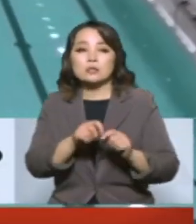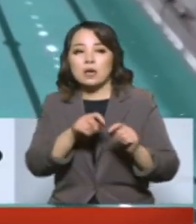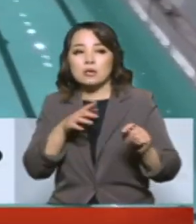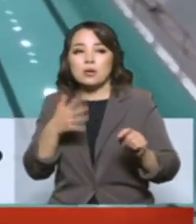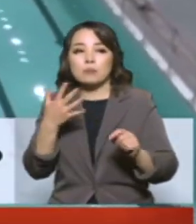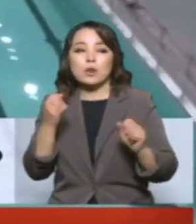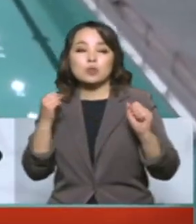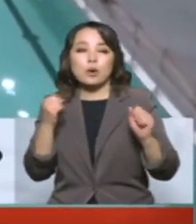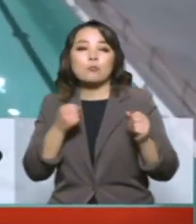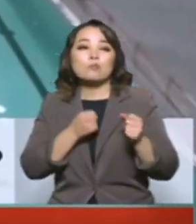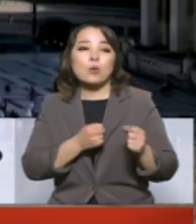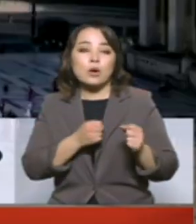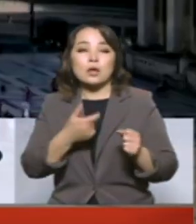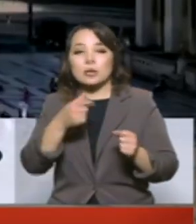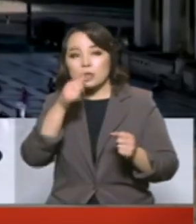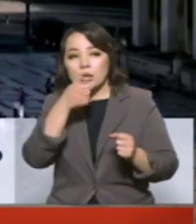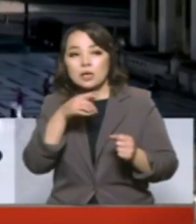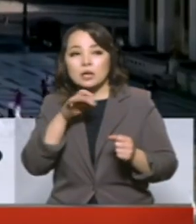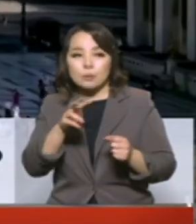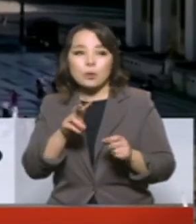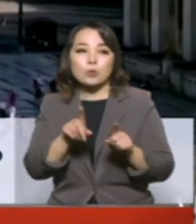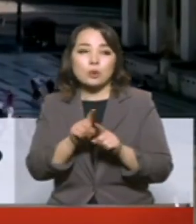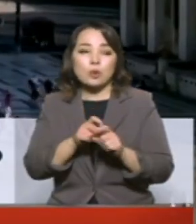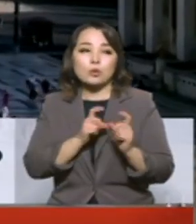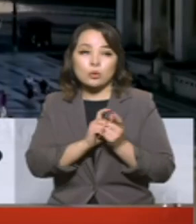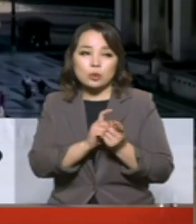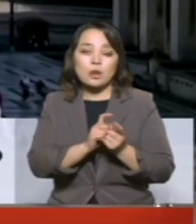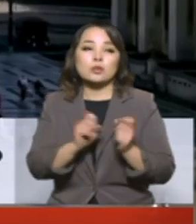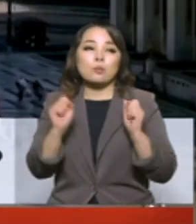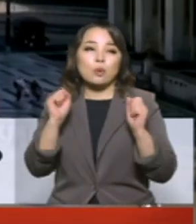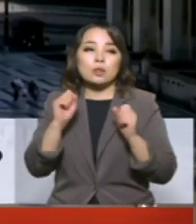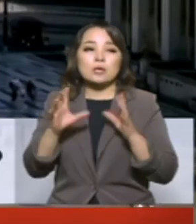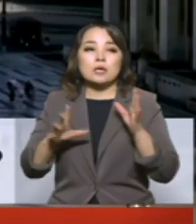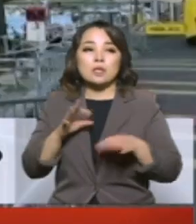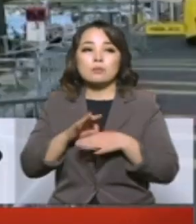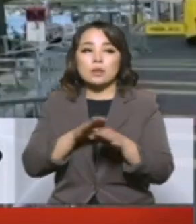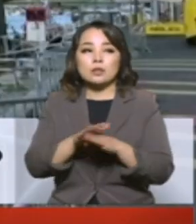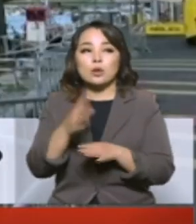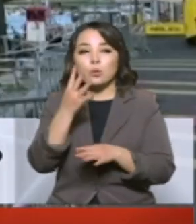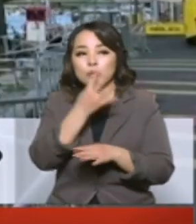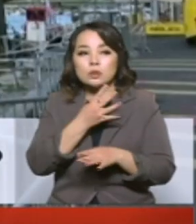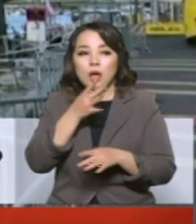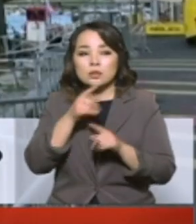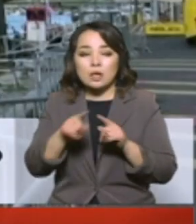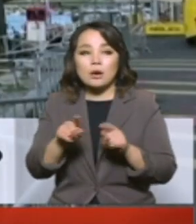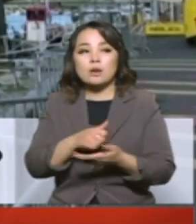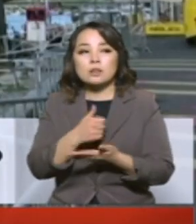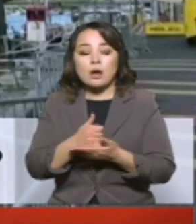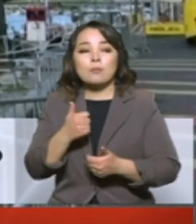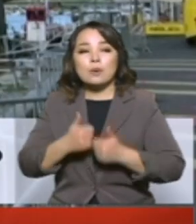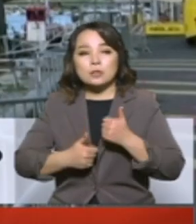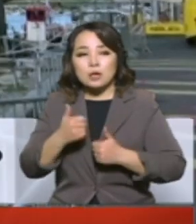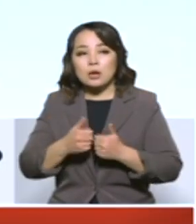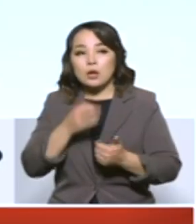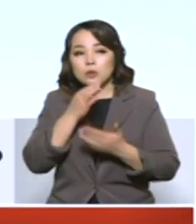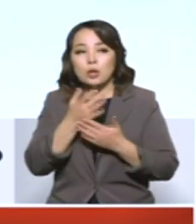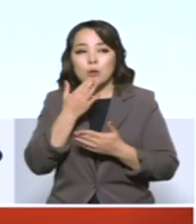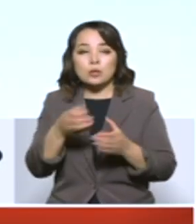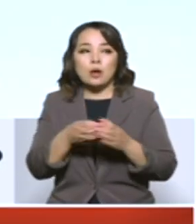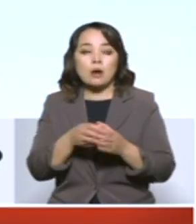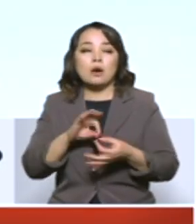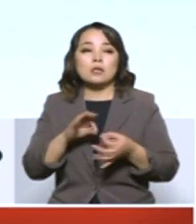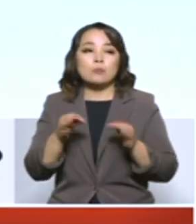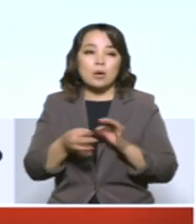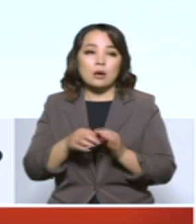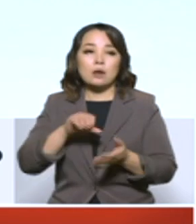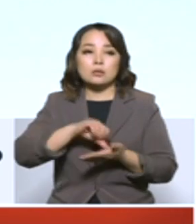сайыс, бокс, грек-рим күресі, еркін күрес және спорттық гимнастика. Бұдан бөлек 4 жылдықтың басты бәсекесіне жауапты ұлттық олимпиада